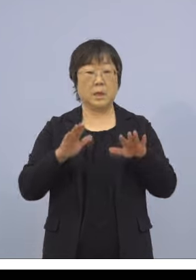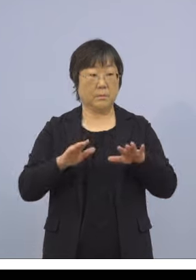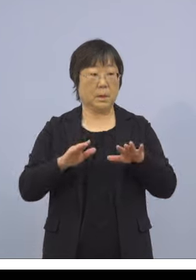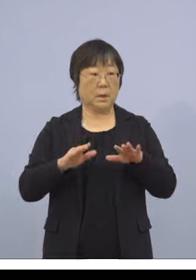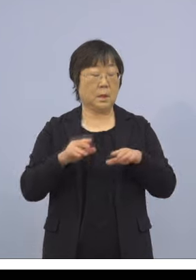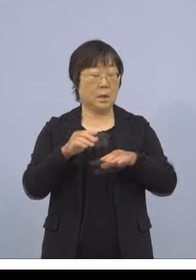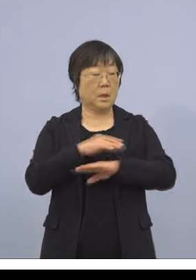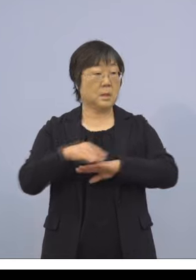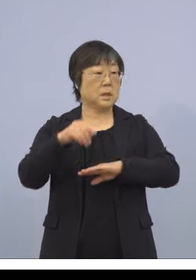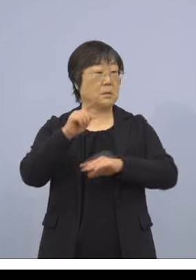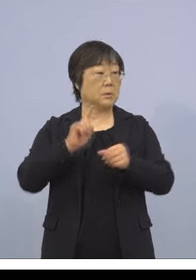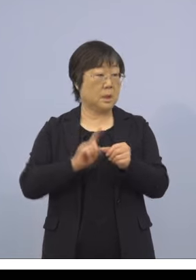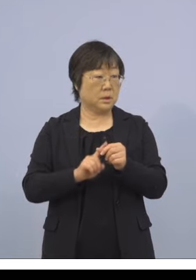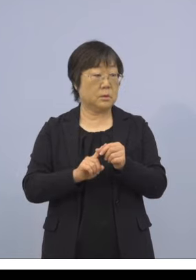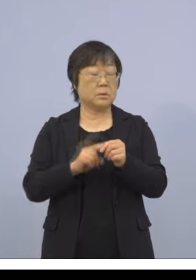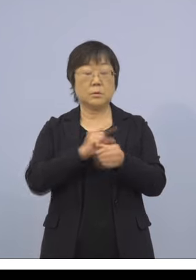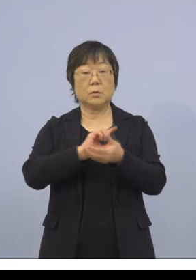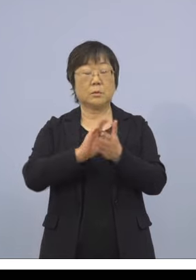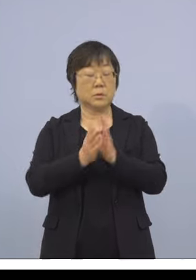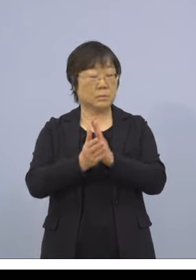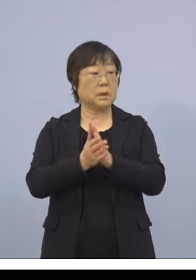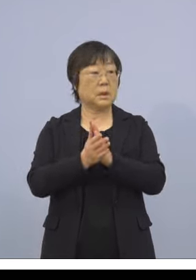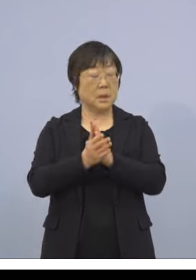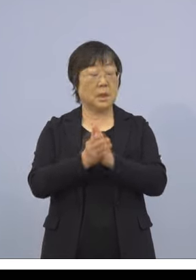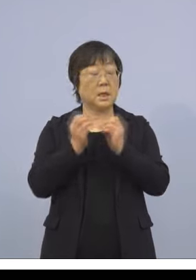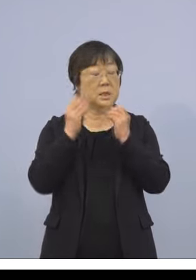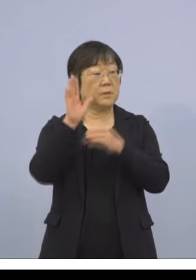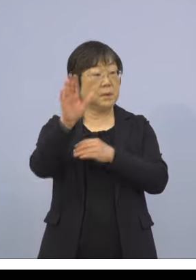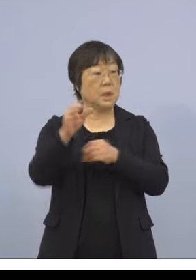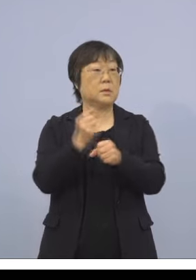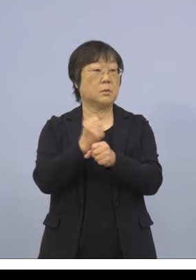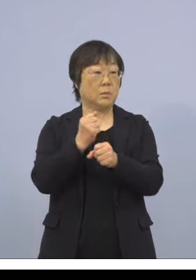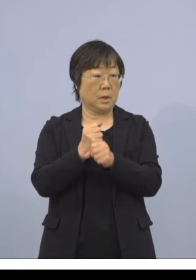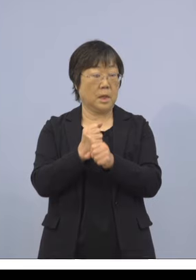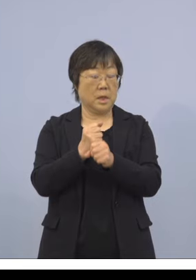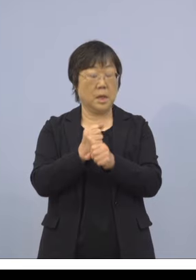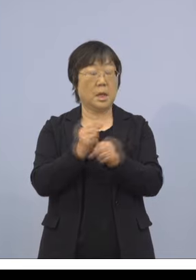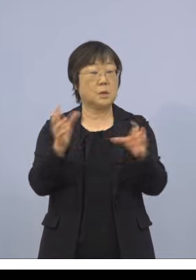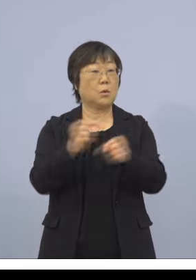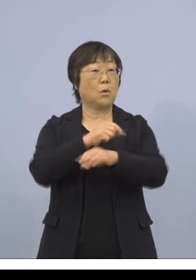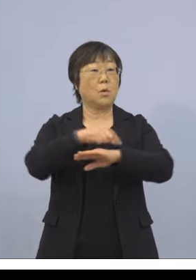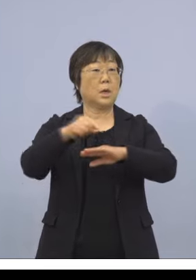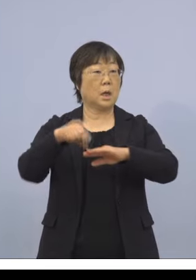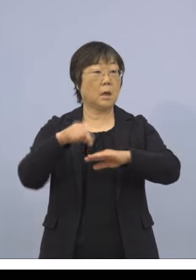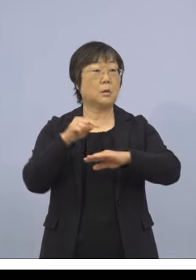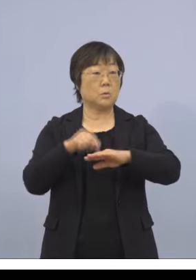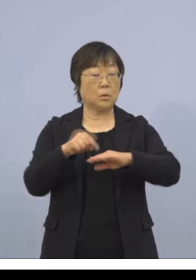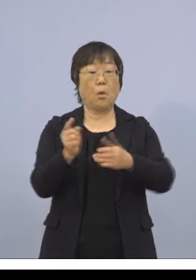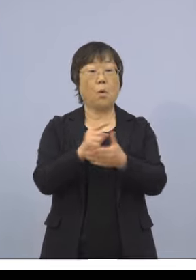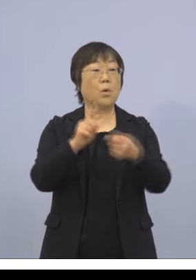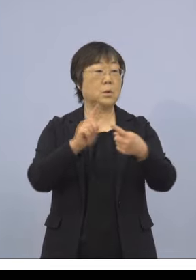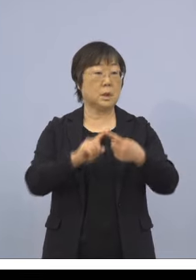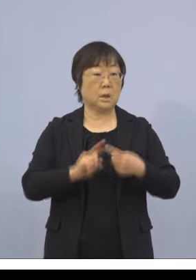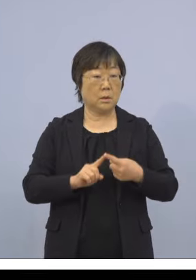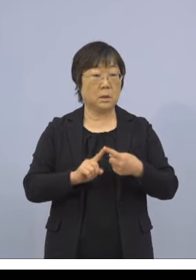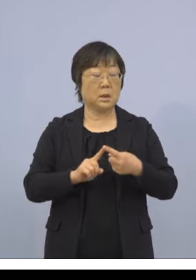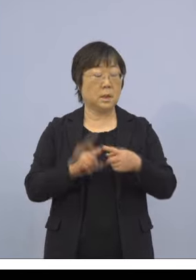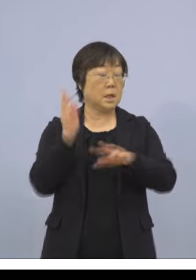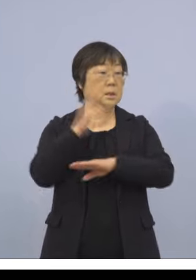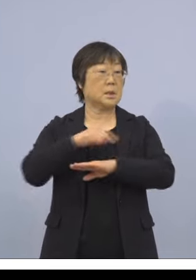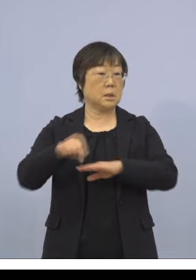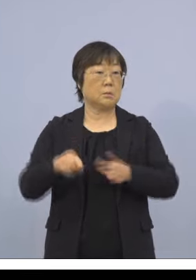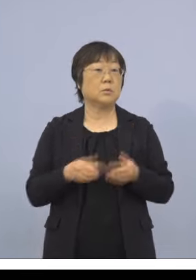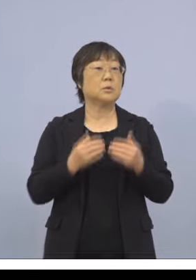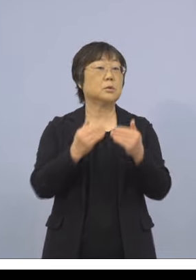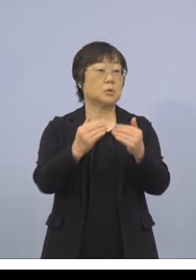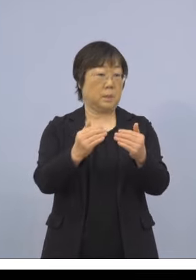策定中の徳島新未来創生総合計画、この方向性に沿った施策を展開